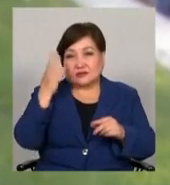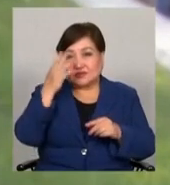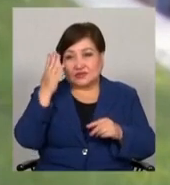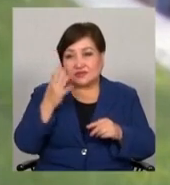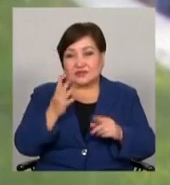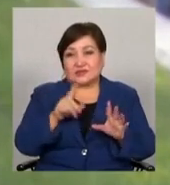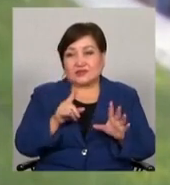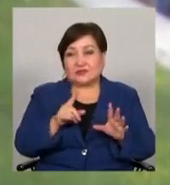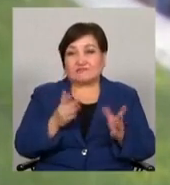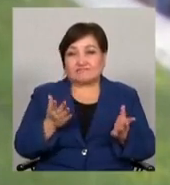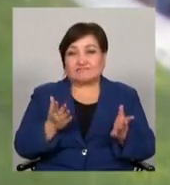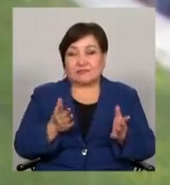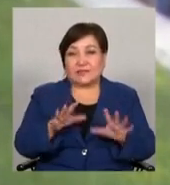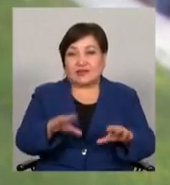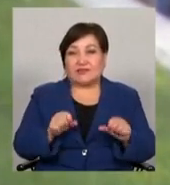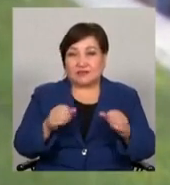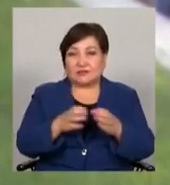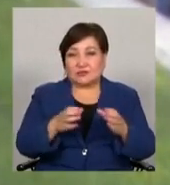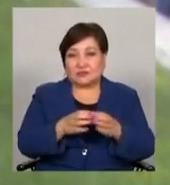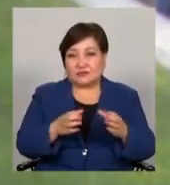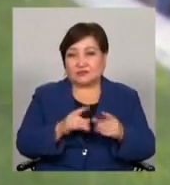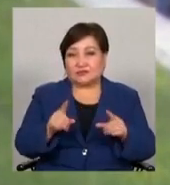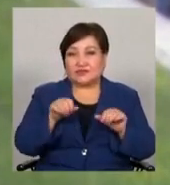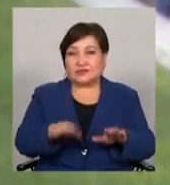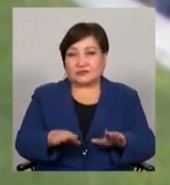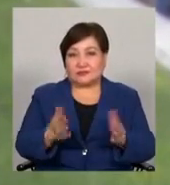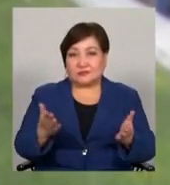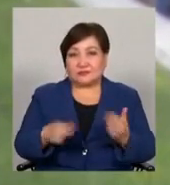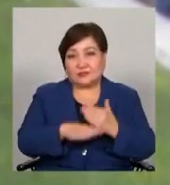органдарда. Асылбек Тойбек, Нұрлан Өтеген, Ринат Утеев, Алматы телеарнасы, Нұр-Сұлтан.